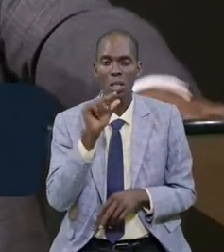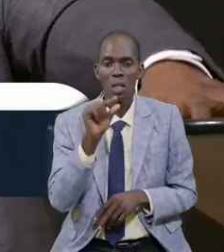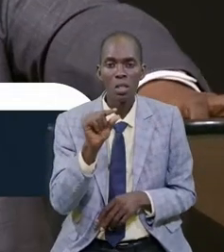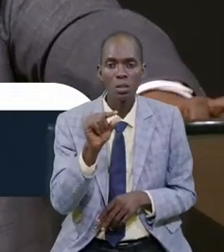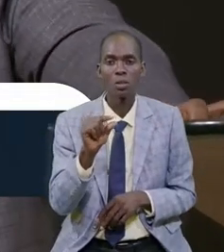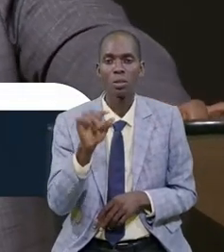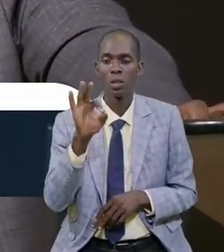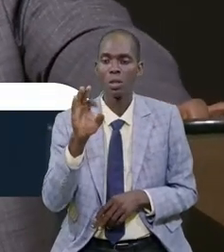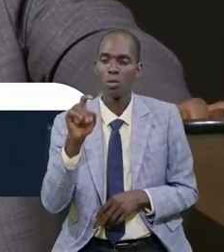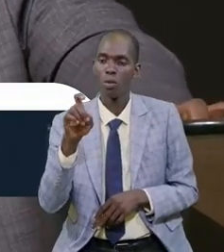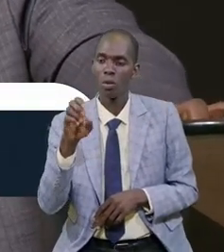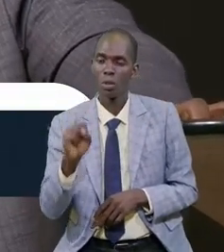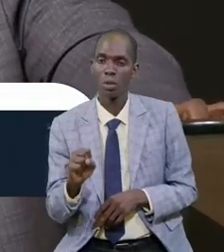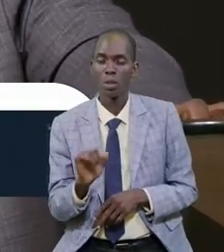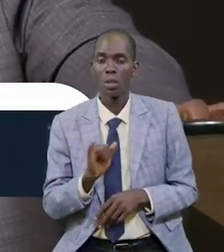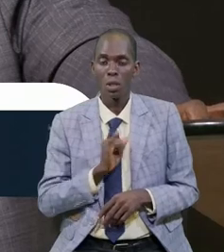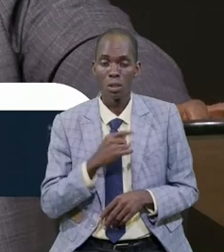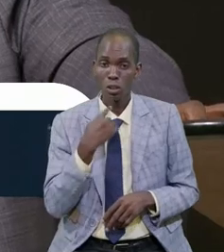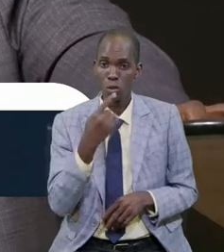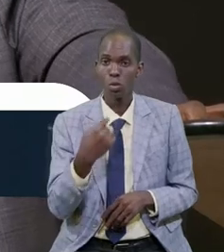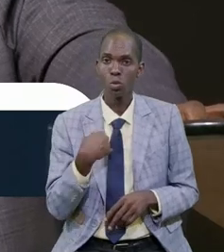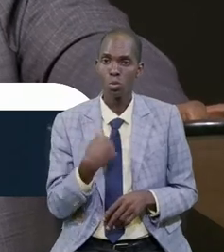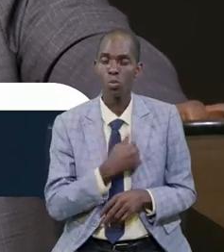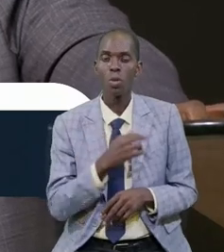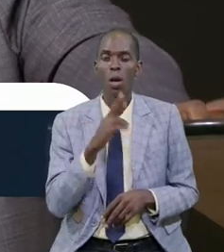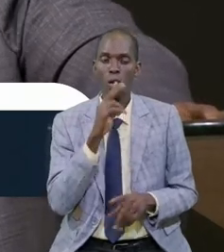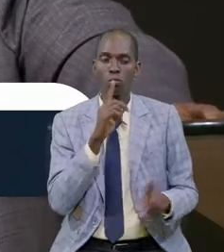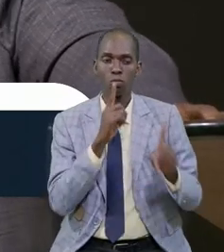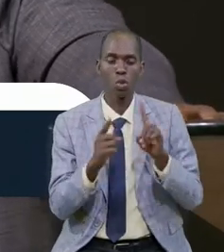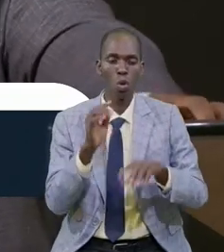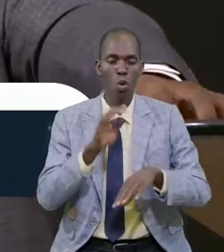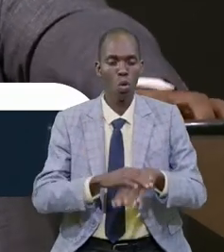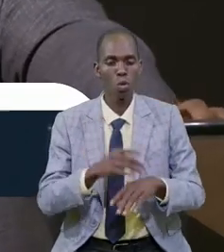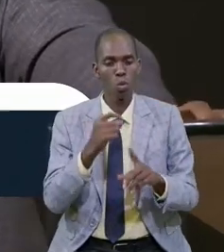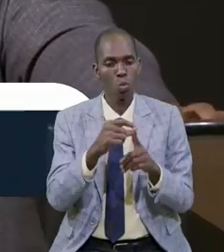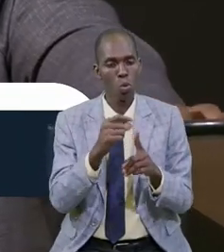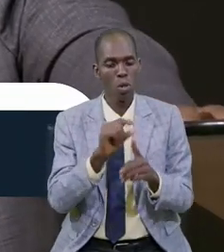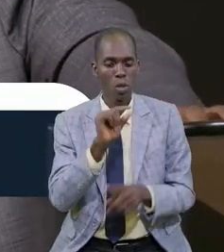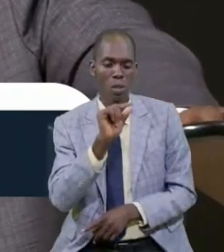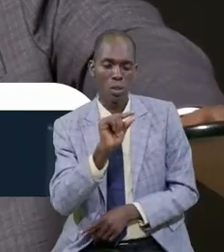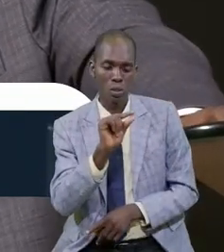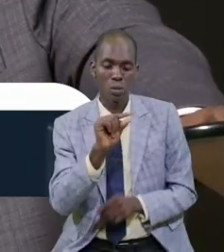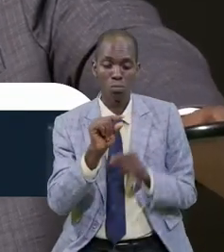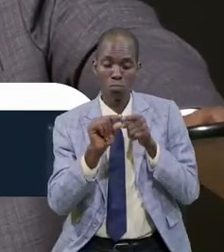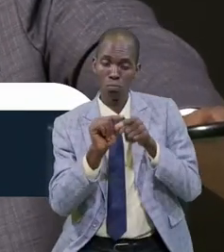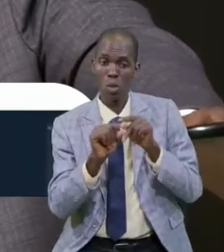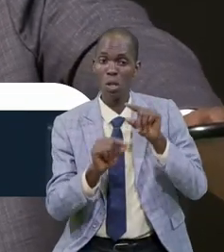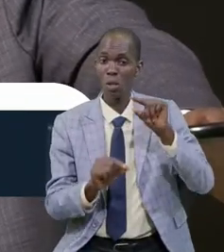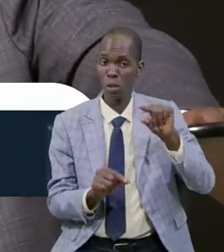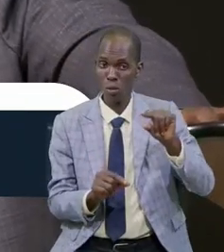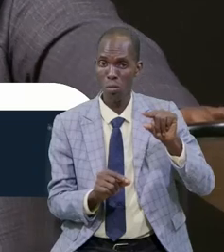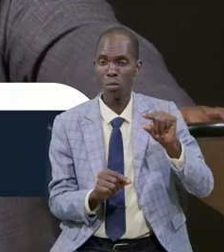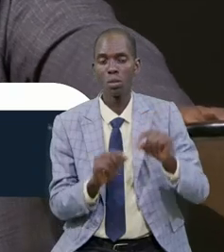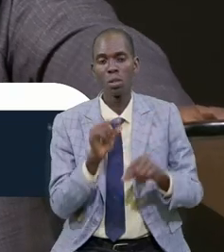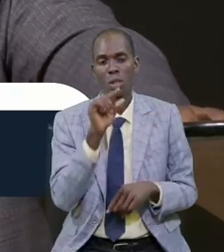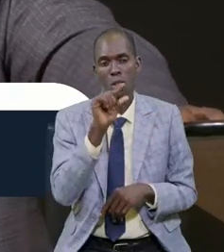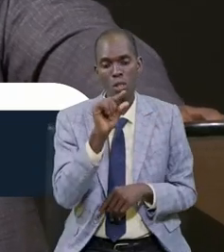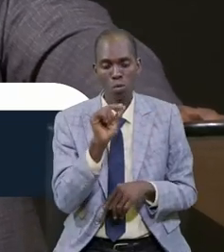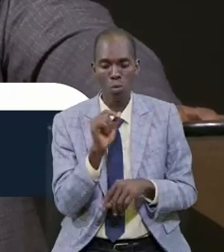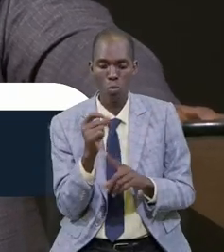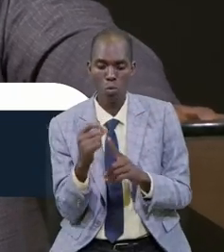renards. Je vous ai dit ça. Nous nous concentrons sur le mot petit. Cela paraît petit. Petit